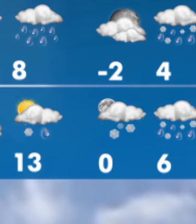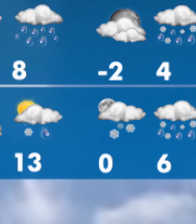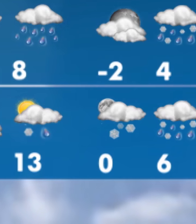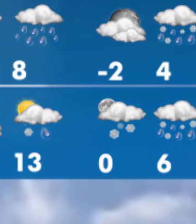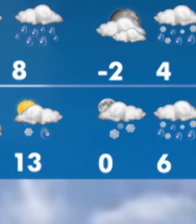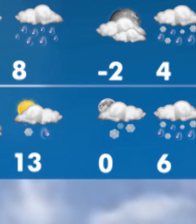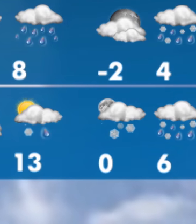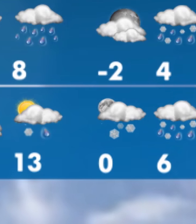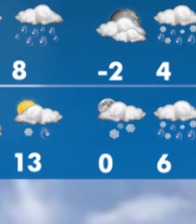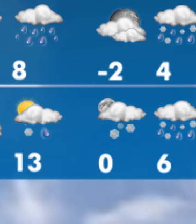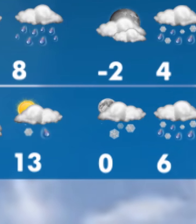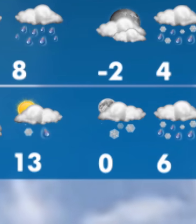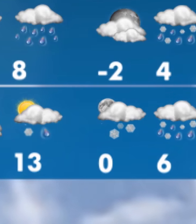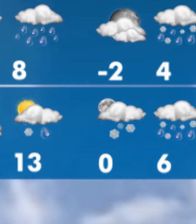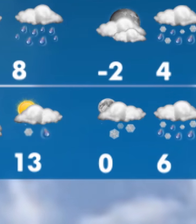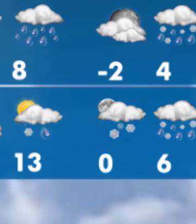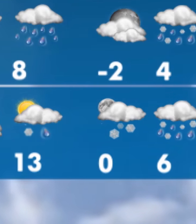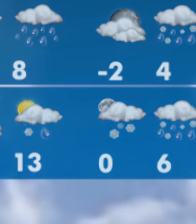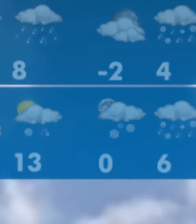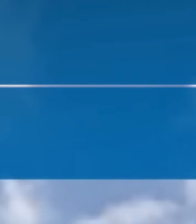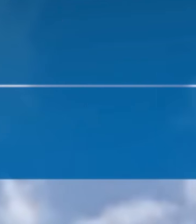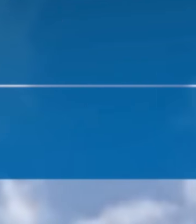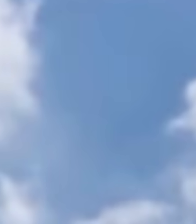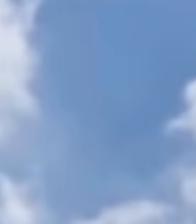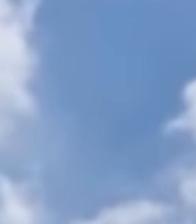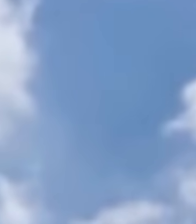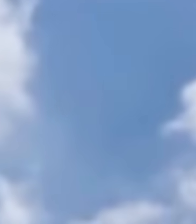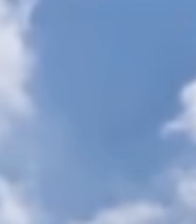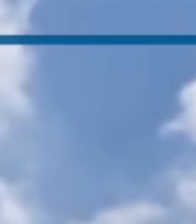Арвай хэр чөндөө 3 хэм хүйтэн өдөртөө үлшин 6 хэм дулаан.